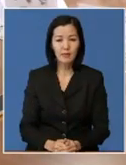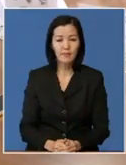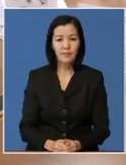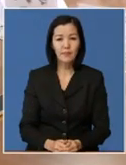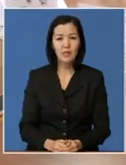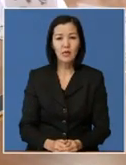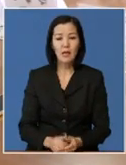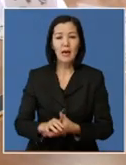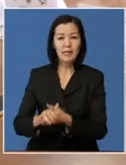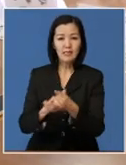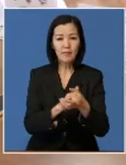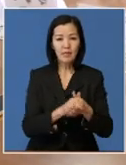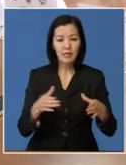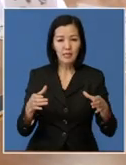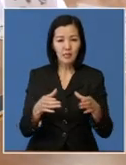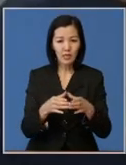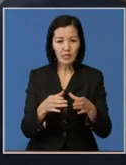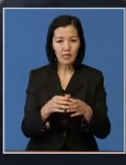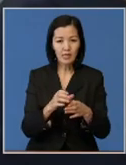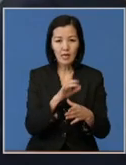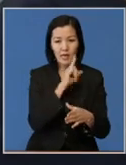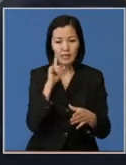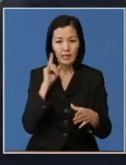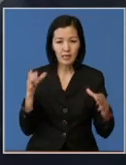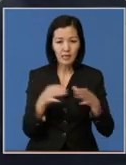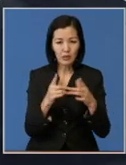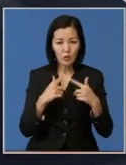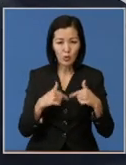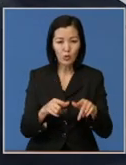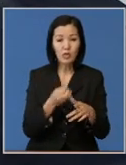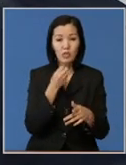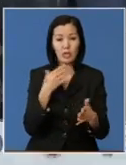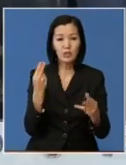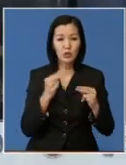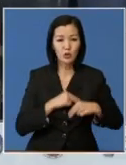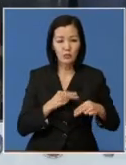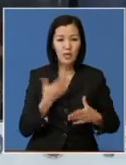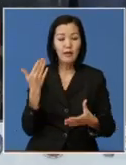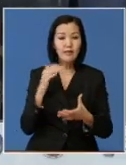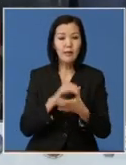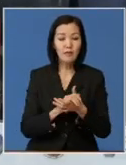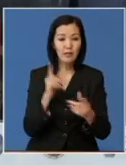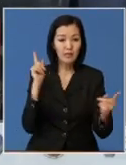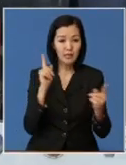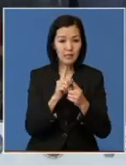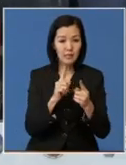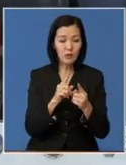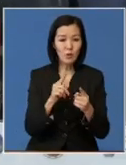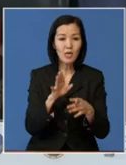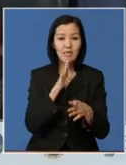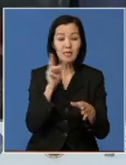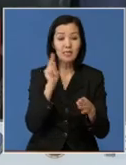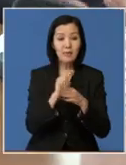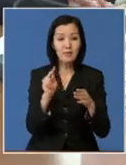Былтыр ассамблея жанынан аналар кеңесі құрылған болатын. Ұйым бір жыл ішінде нәтижелі жұмыс атқарды. Танымал тұлғалармен кездесу ұйымдастырып, қыз бала тәрбиесіне